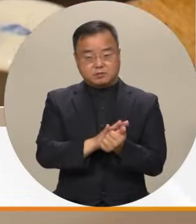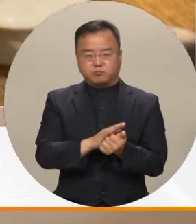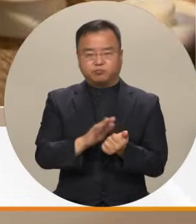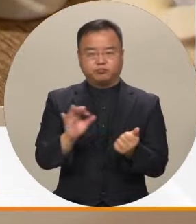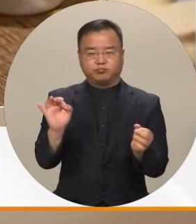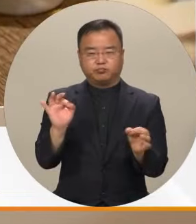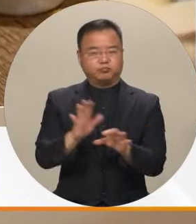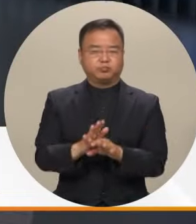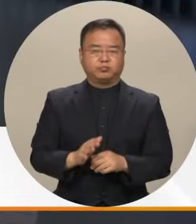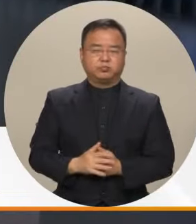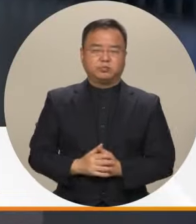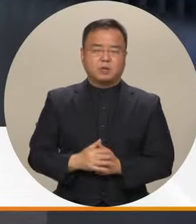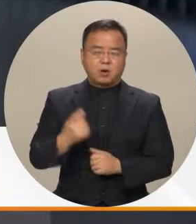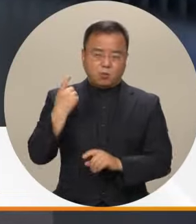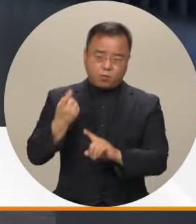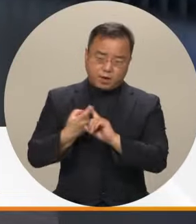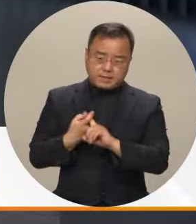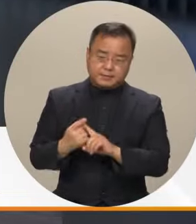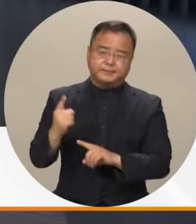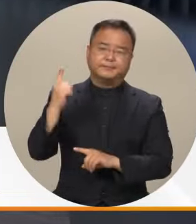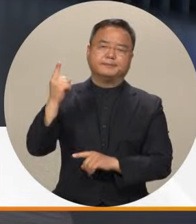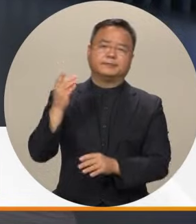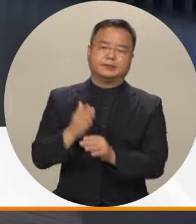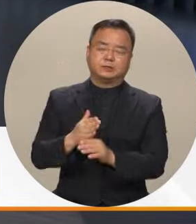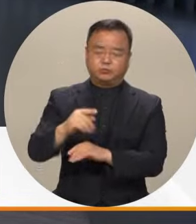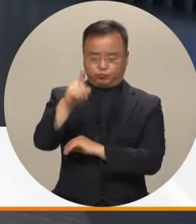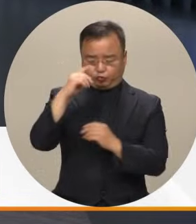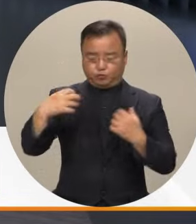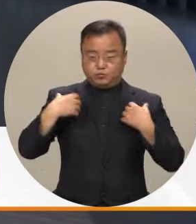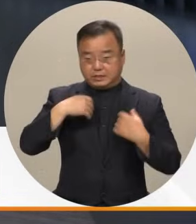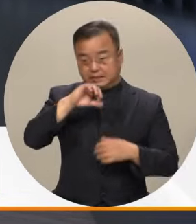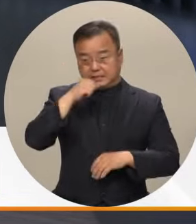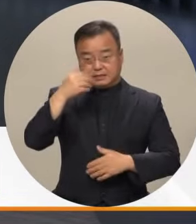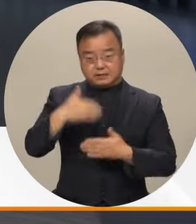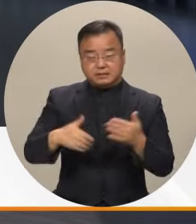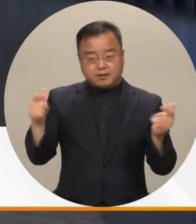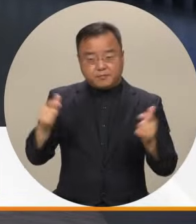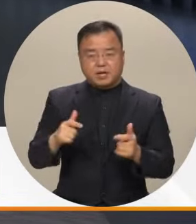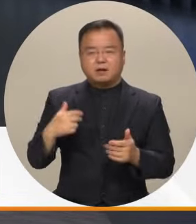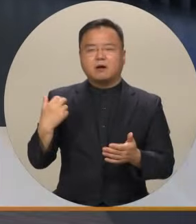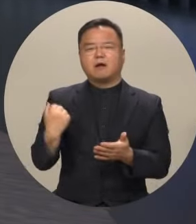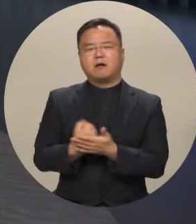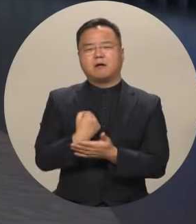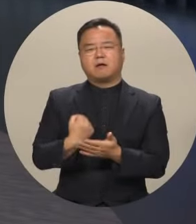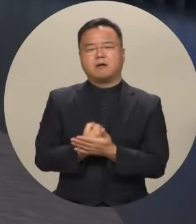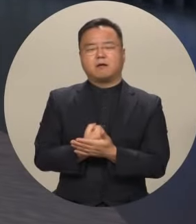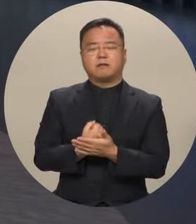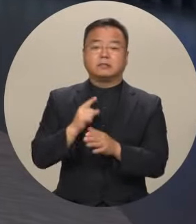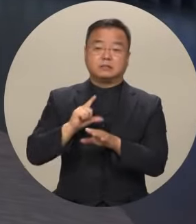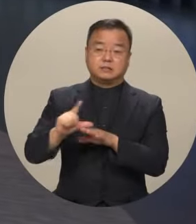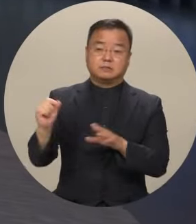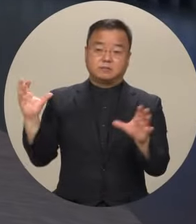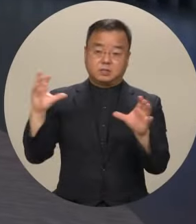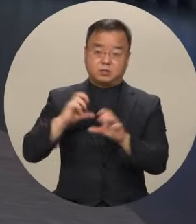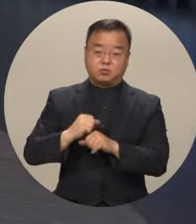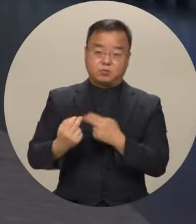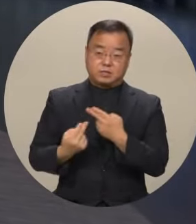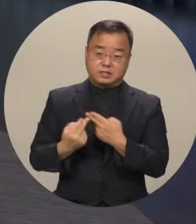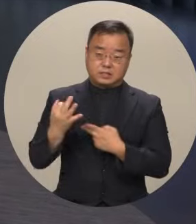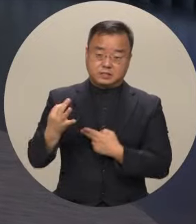됐습니다 관심은 높아지는데 정부 예산이 또 일부 삭감된 점은 아쉬운 면이 있네요이 지방 소멸 기금이 매년 1조원